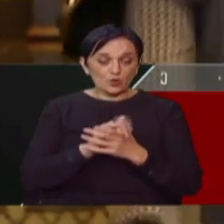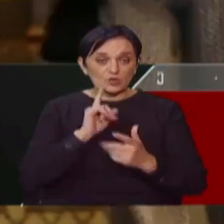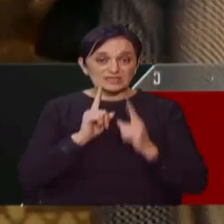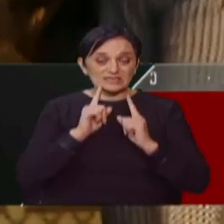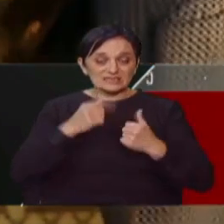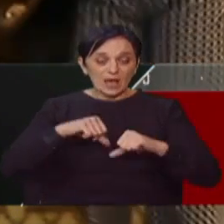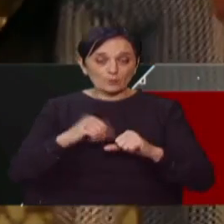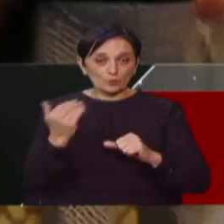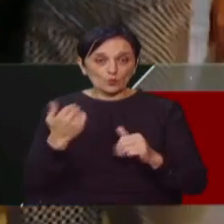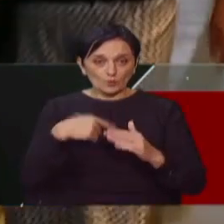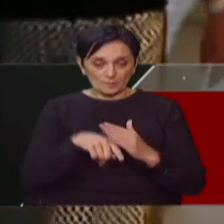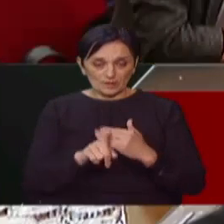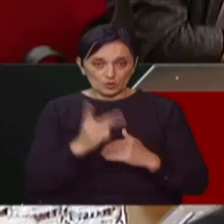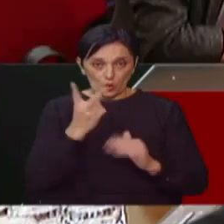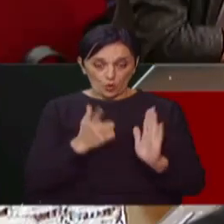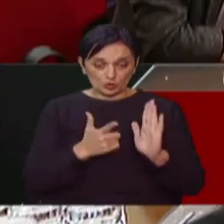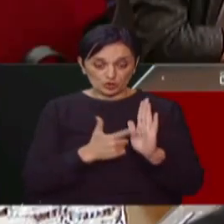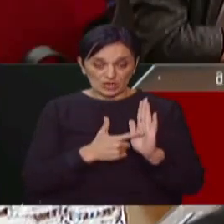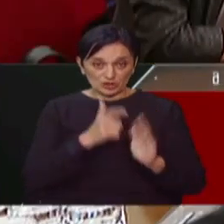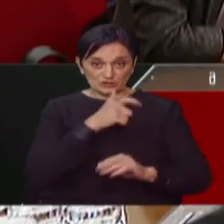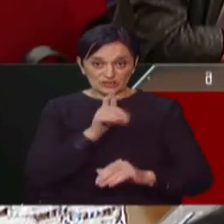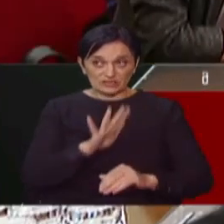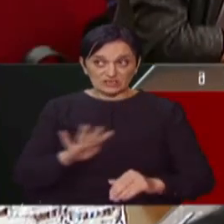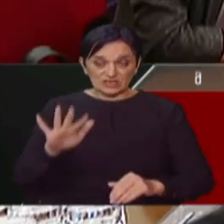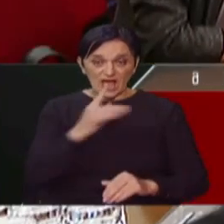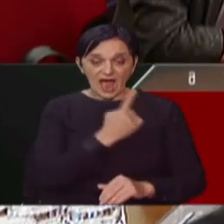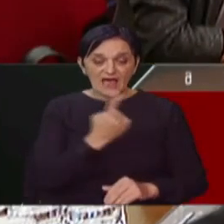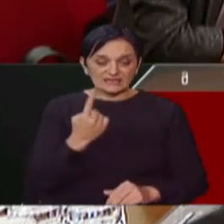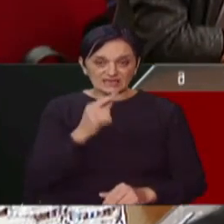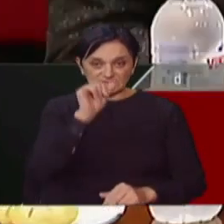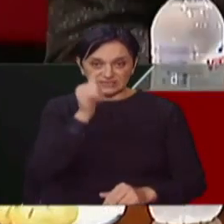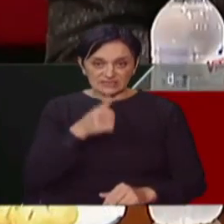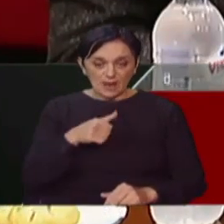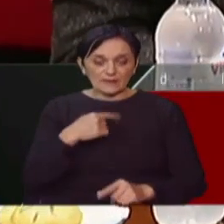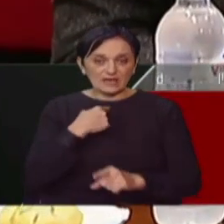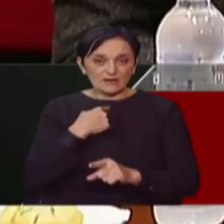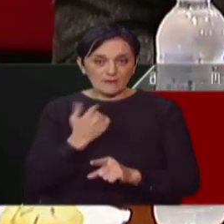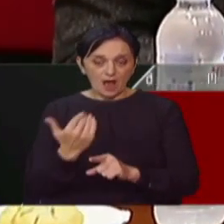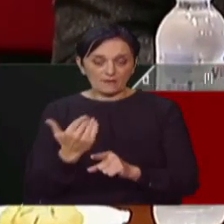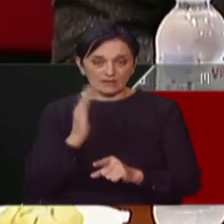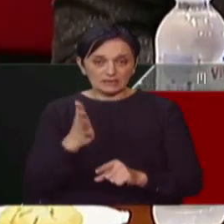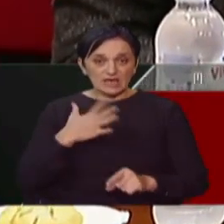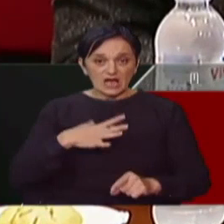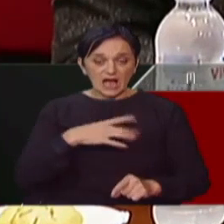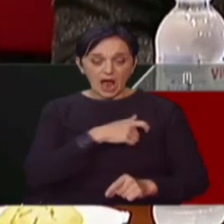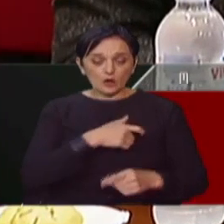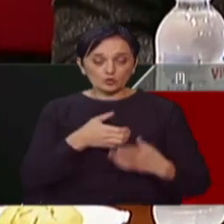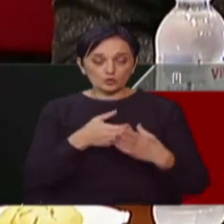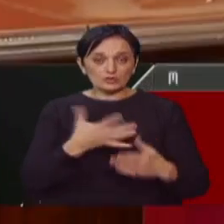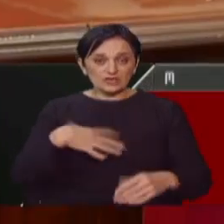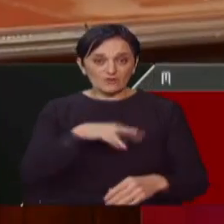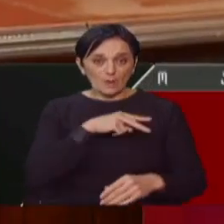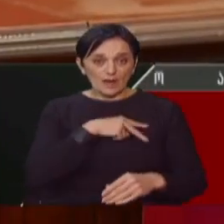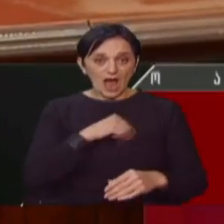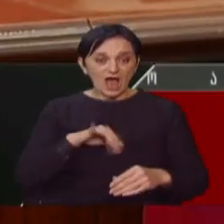საბჭოს მიერ და 27 წევრ სახელმწიფოს შორის ერთ-ერთი იქნება საბერძნეთის ხმა. ქართულმა დელეგაციამ და საქართველოს